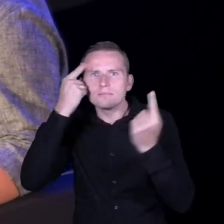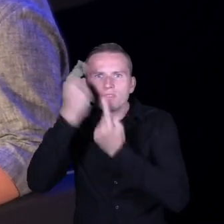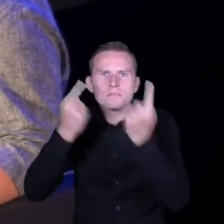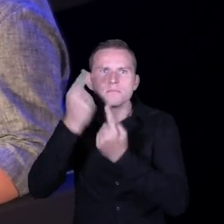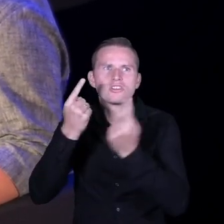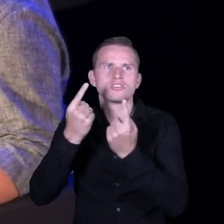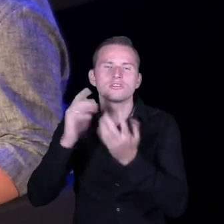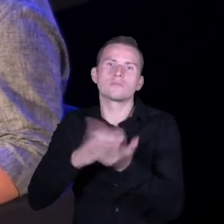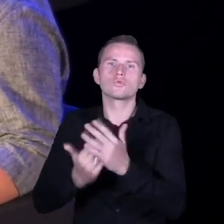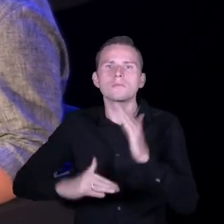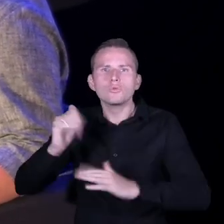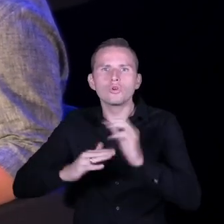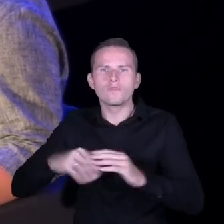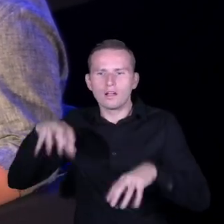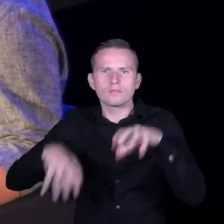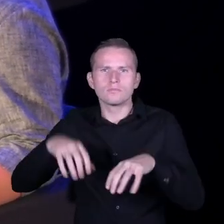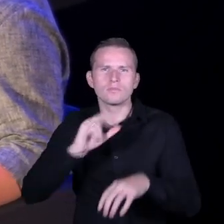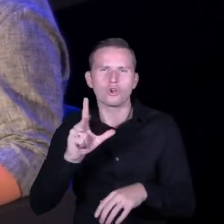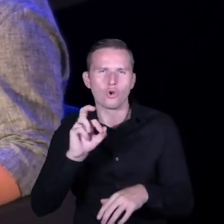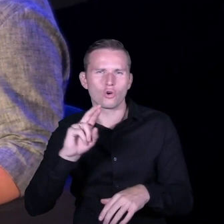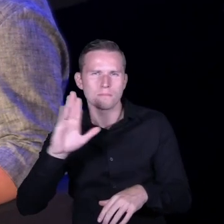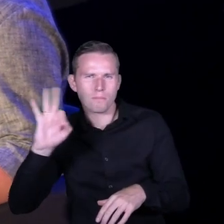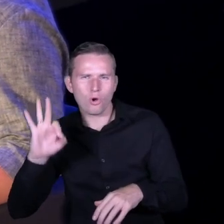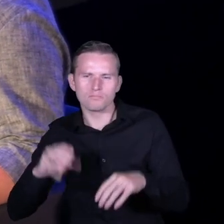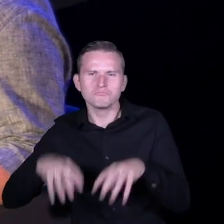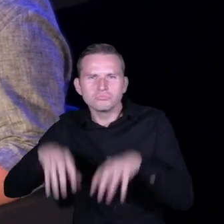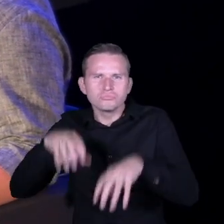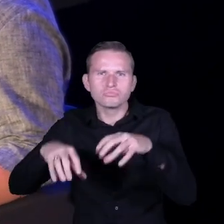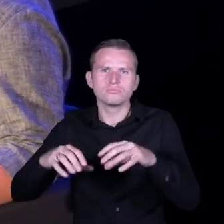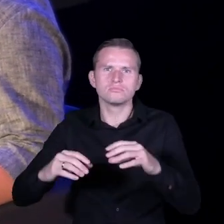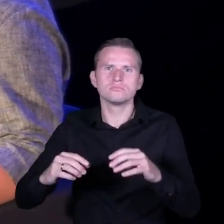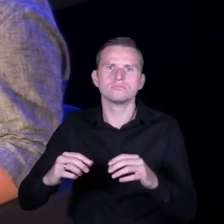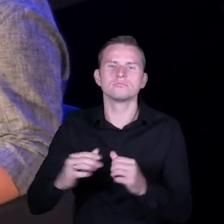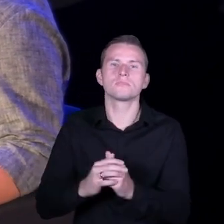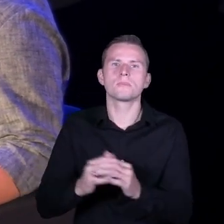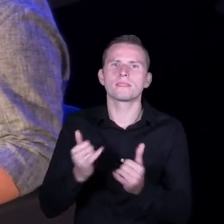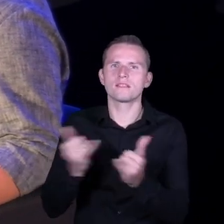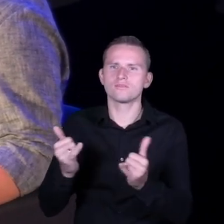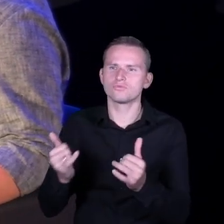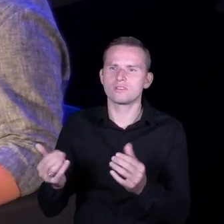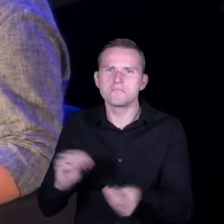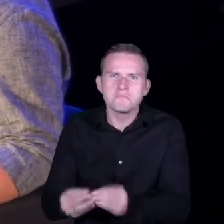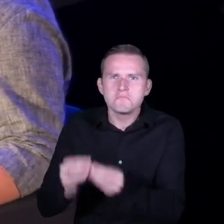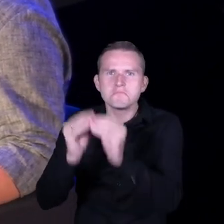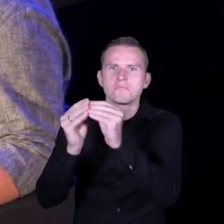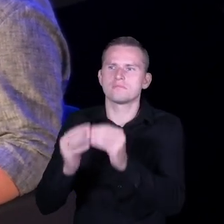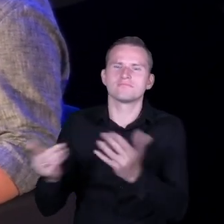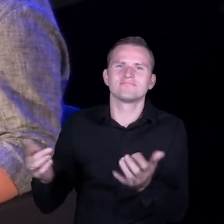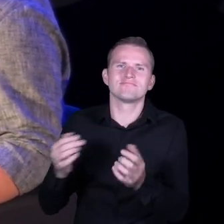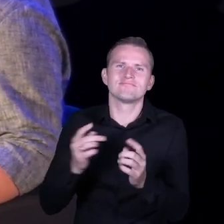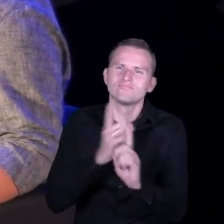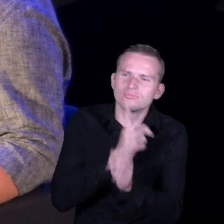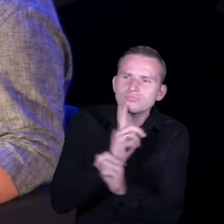przykład klockami korbo i odkrywanie różnych zasad, które tym rządzą, więc pozostawiliśmy